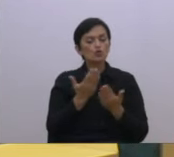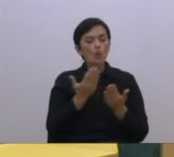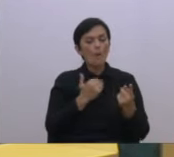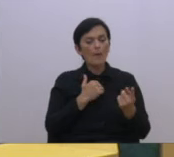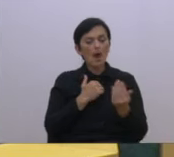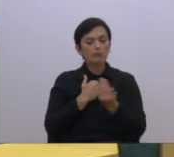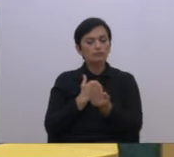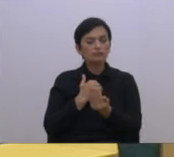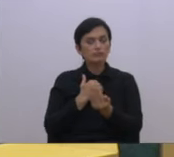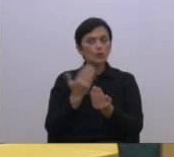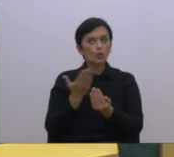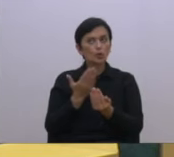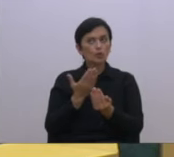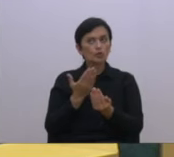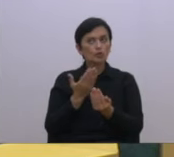რომელ